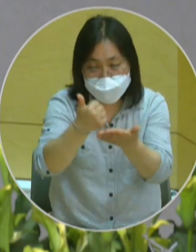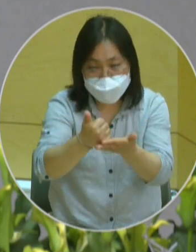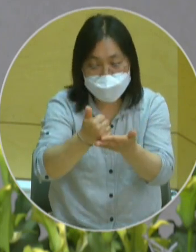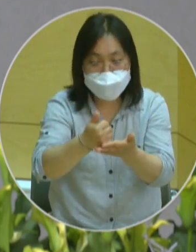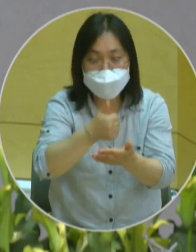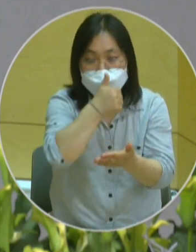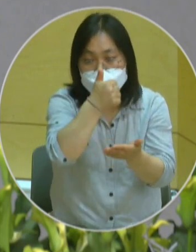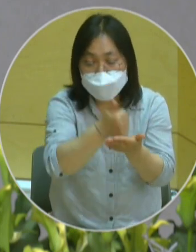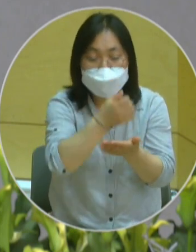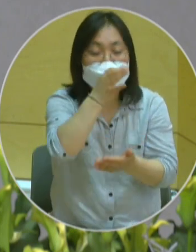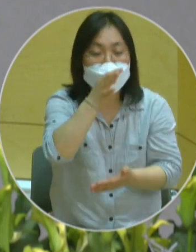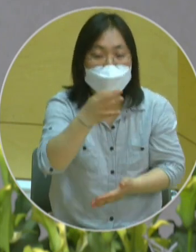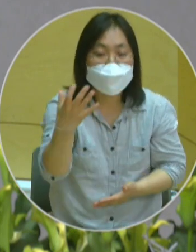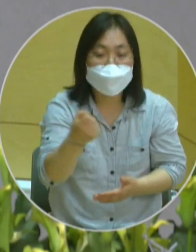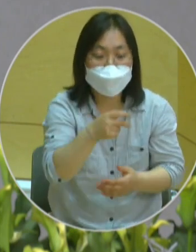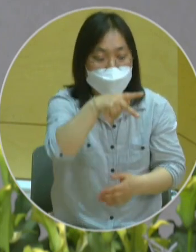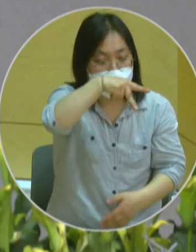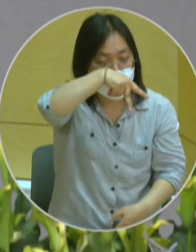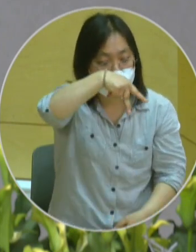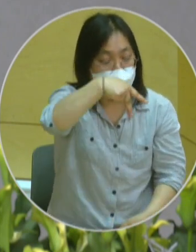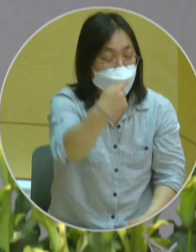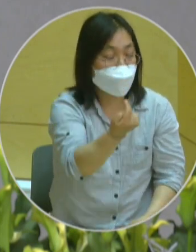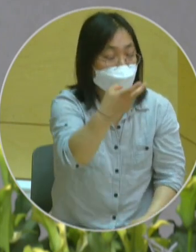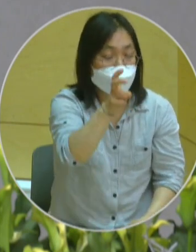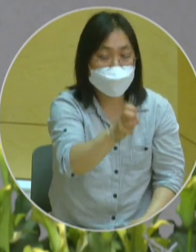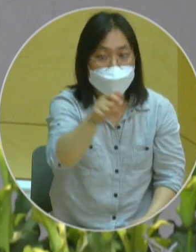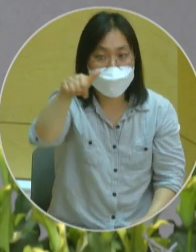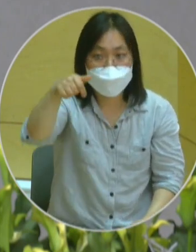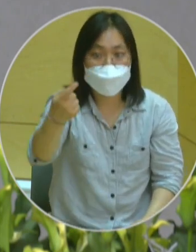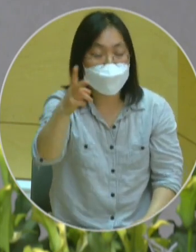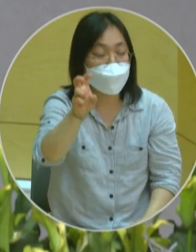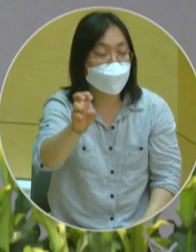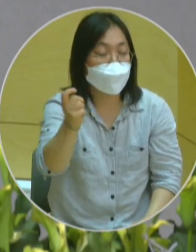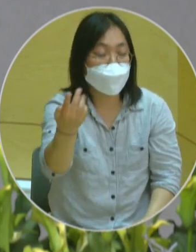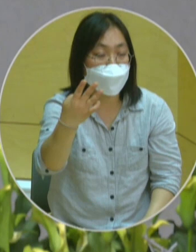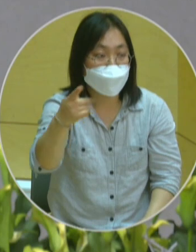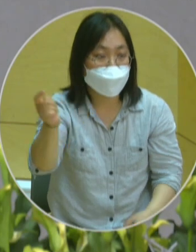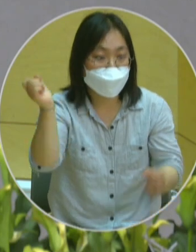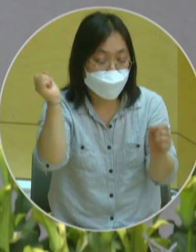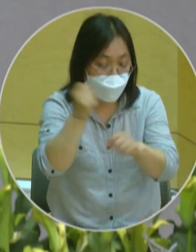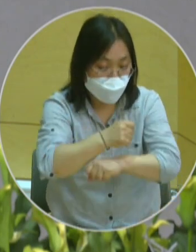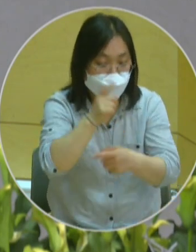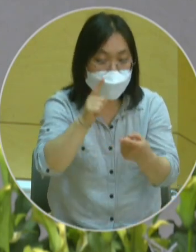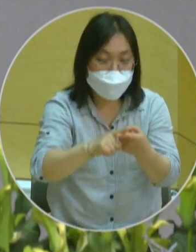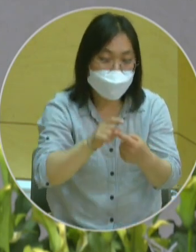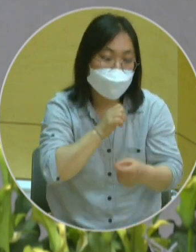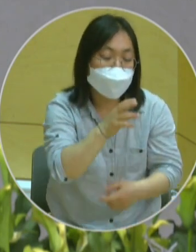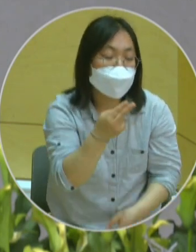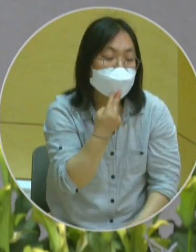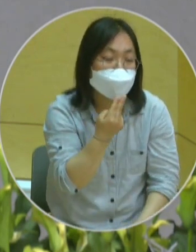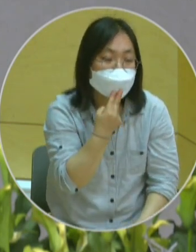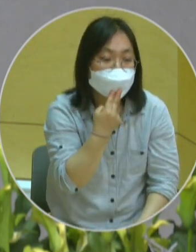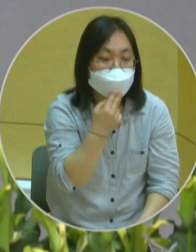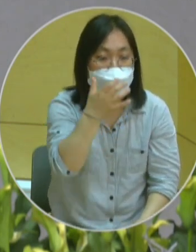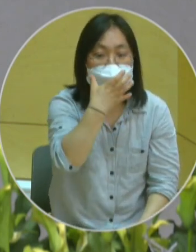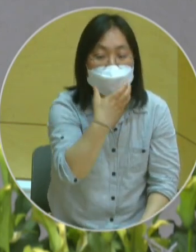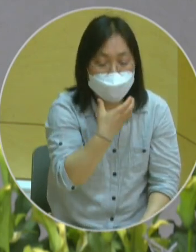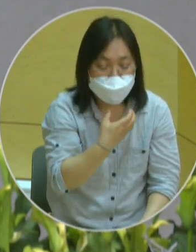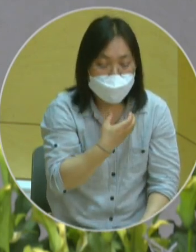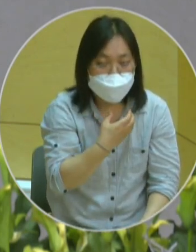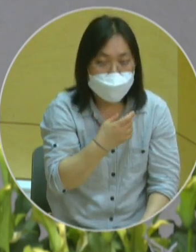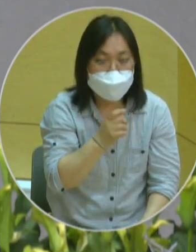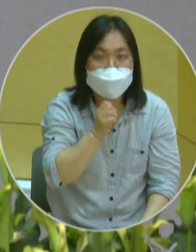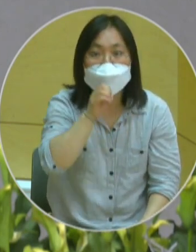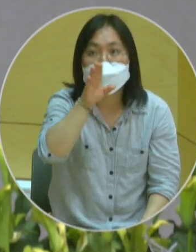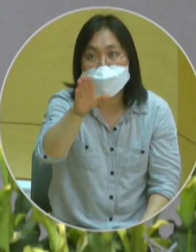하나님께서 죄값으로 이 소돔과 고모라를 멸망시키는 것에 대해서 아브라함은 이야기를 하지 않았어요. 그러나 아브라함이 말씀하신